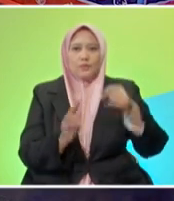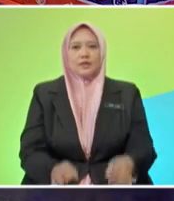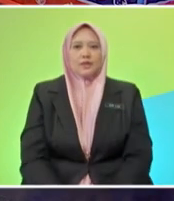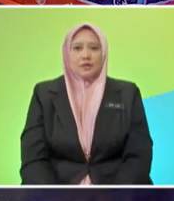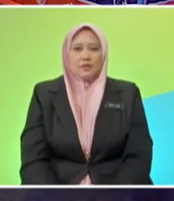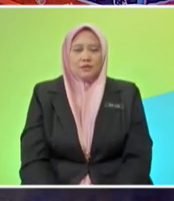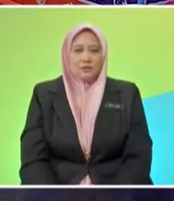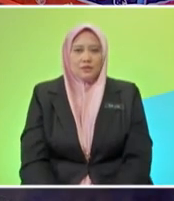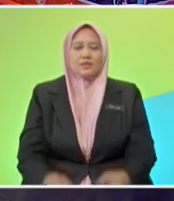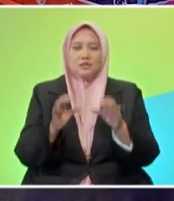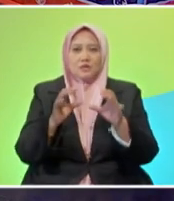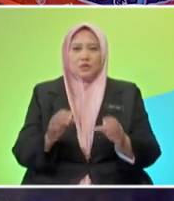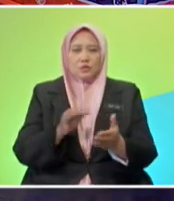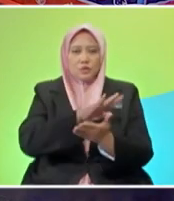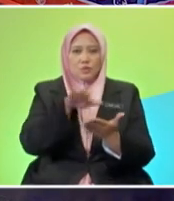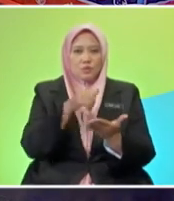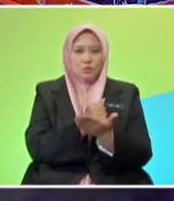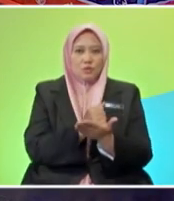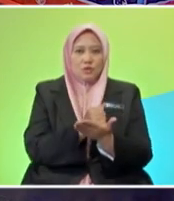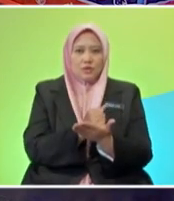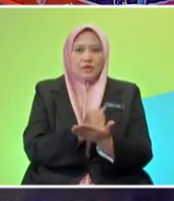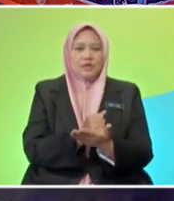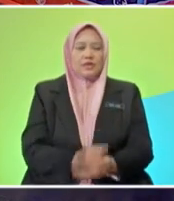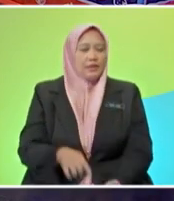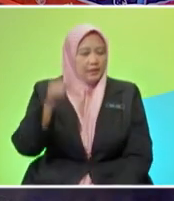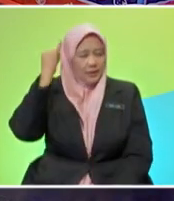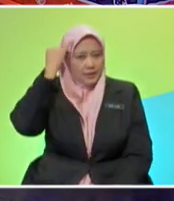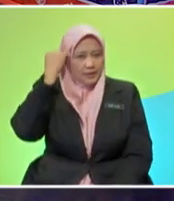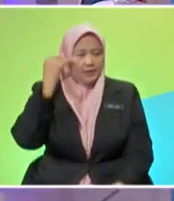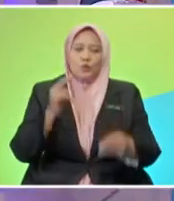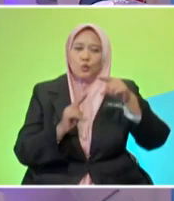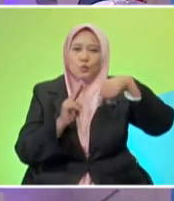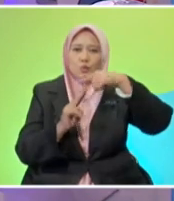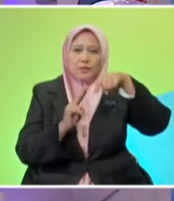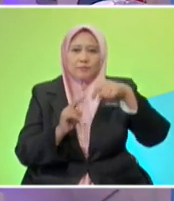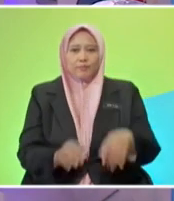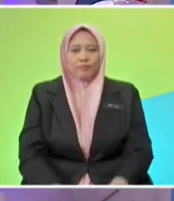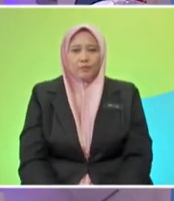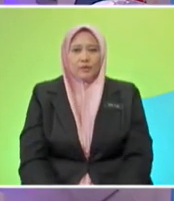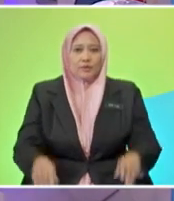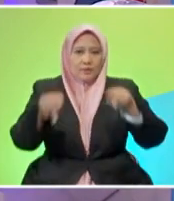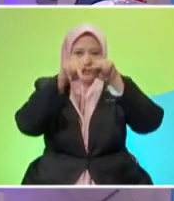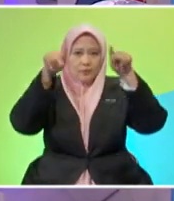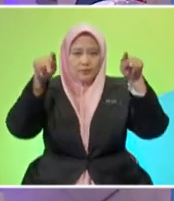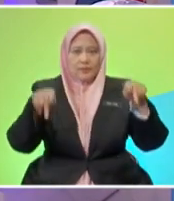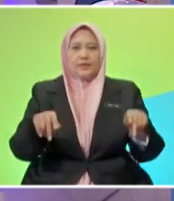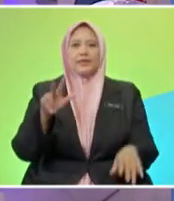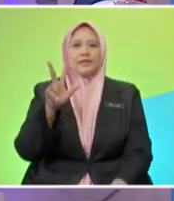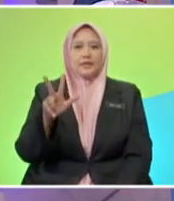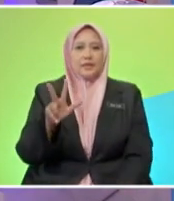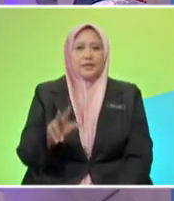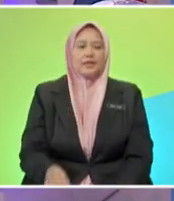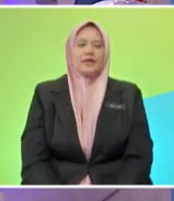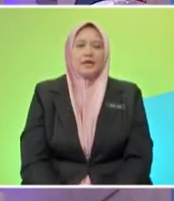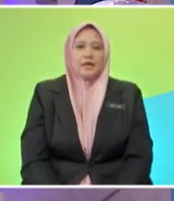sebagai idea utama untuk peringkat 4. Dan yang terakhir, peringkat 5, juga ada makan di hadapan itu kata kerja dan ayatnya